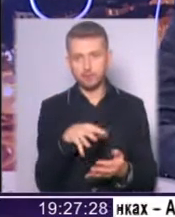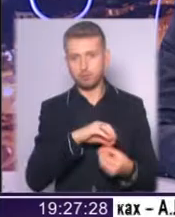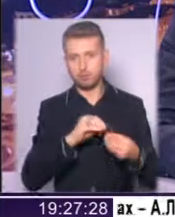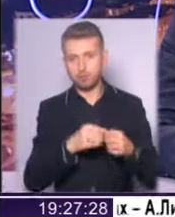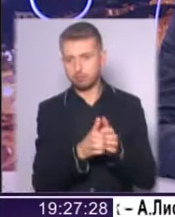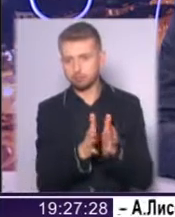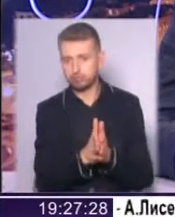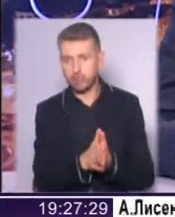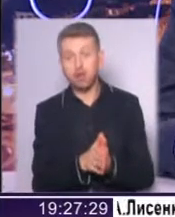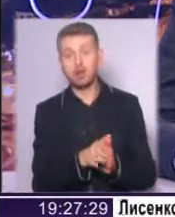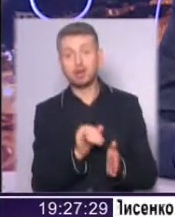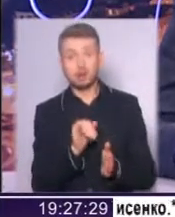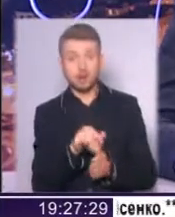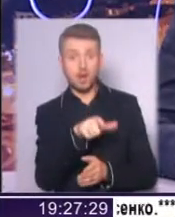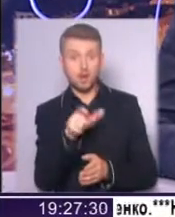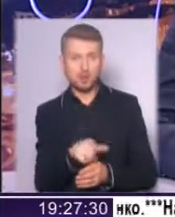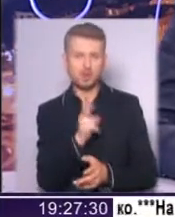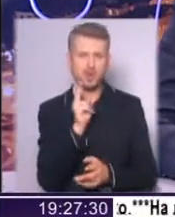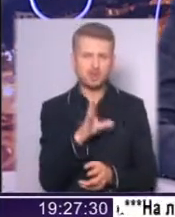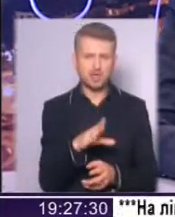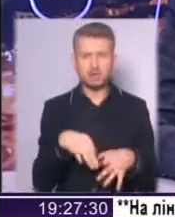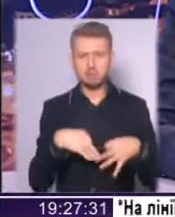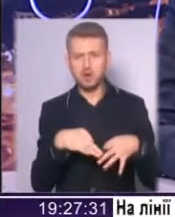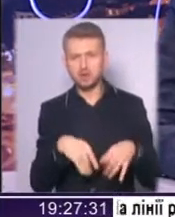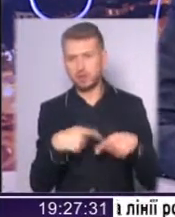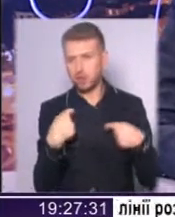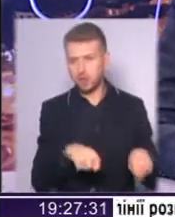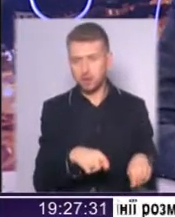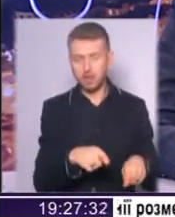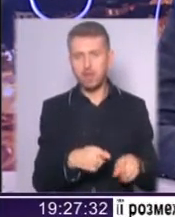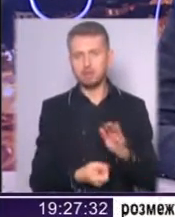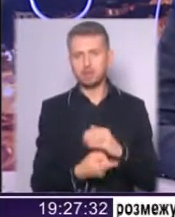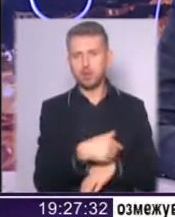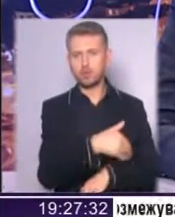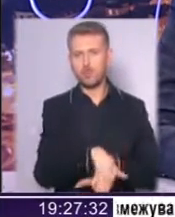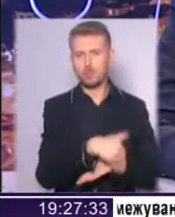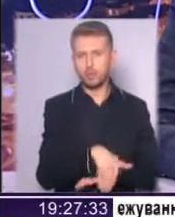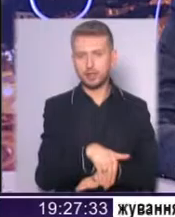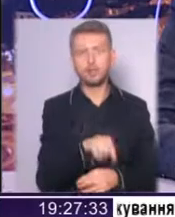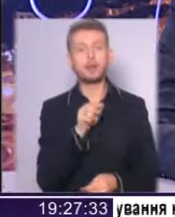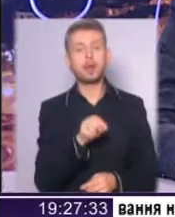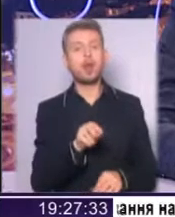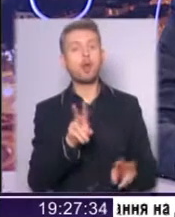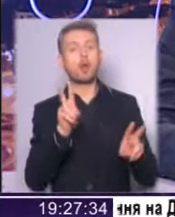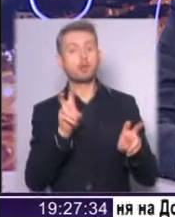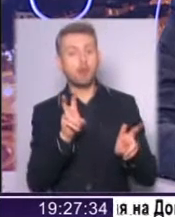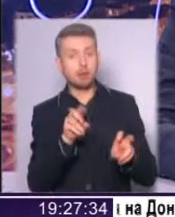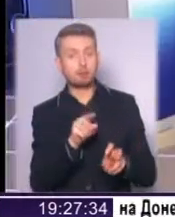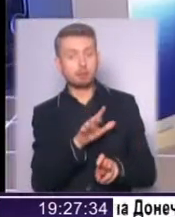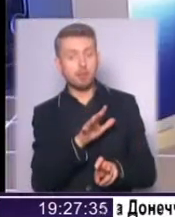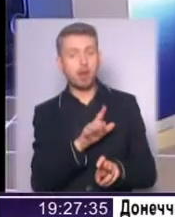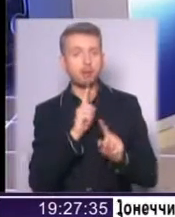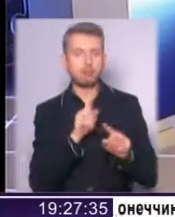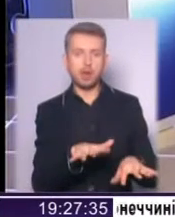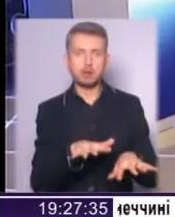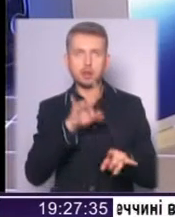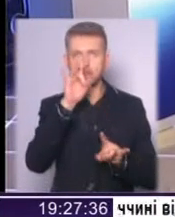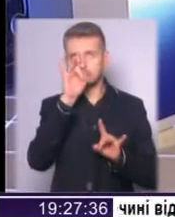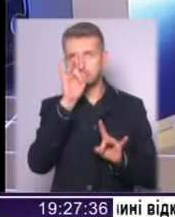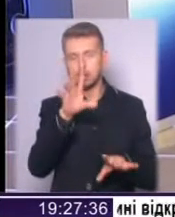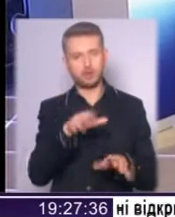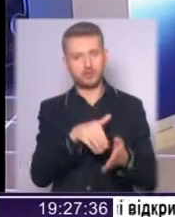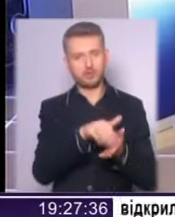не мають вдома за що їсти, то він бере останні гроші, пробує, ну, може, от доля, фортуна з йому підвернеться, і він виграє, і отримує джекпот,